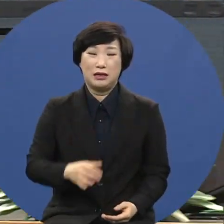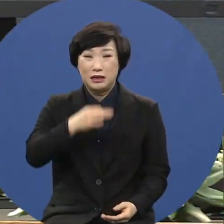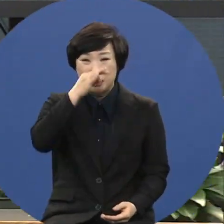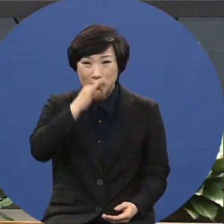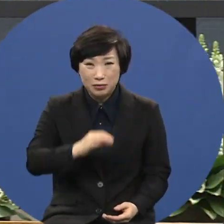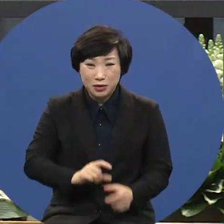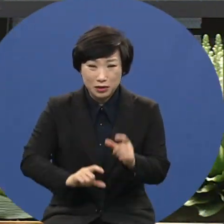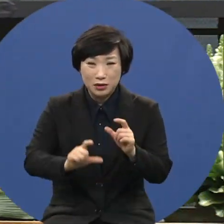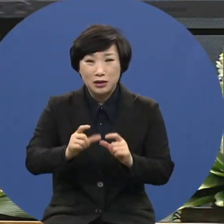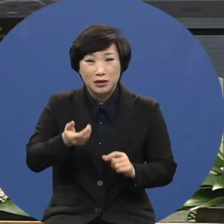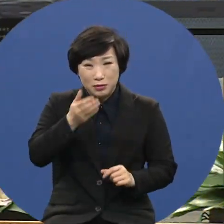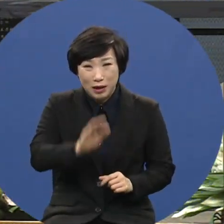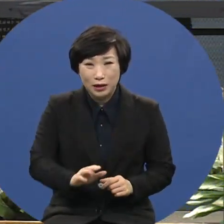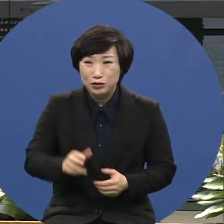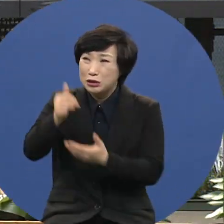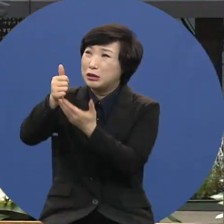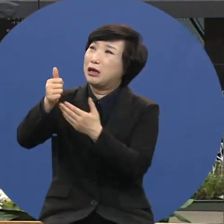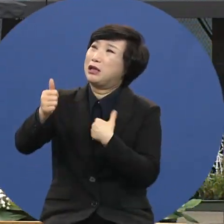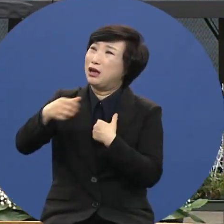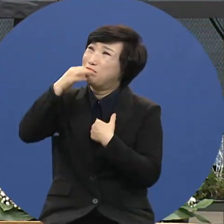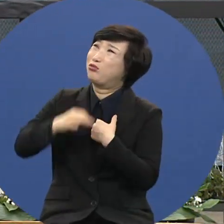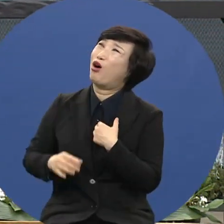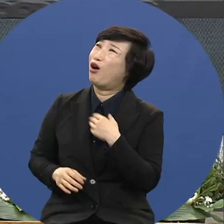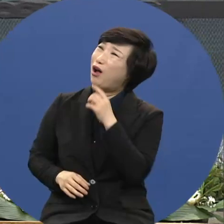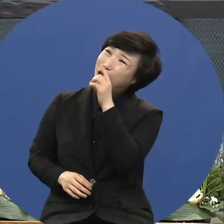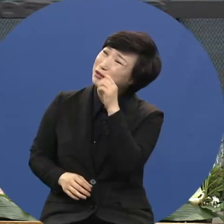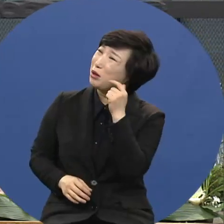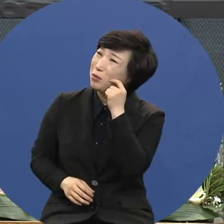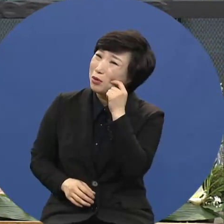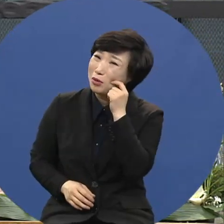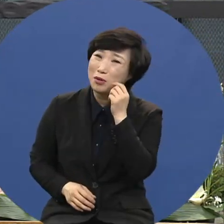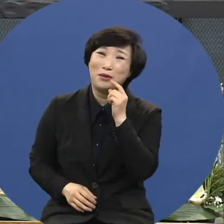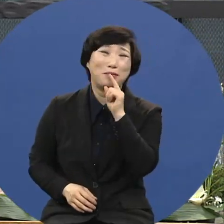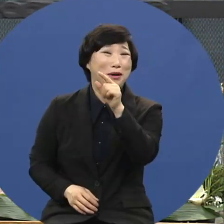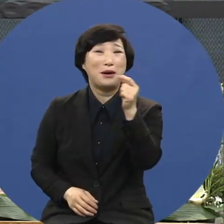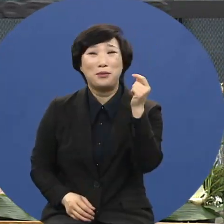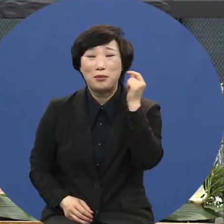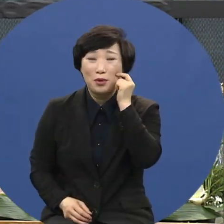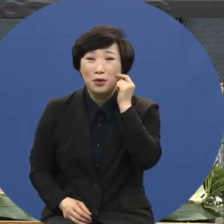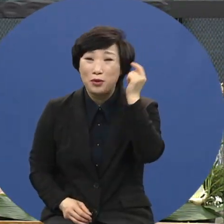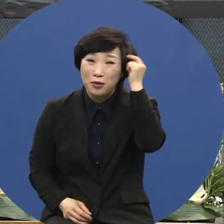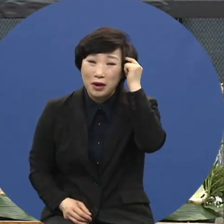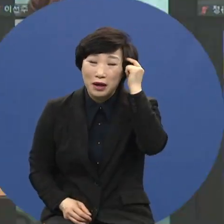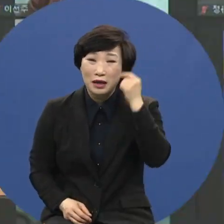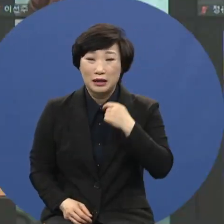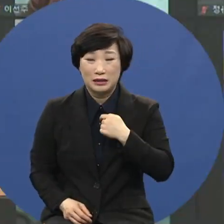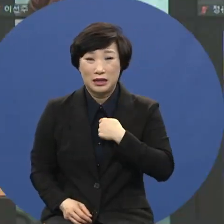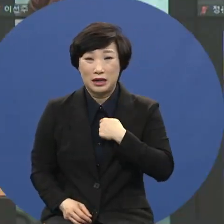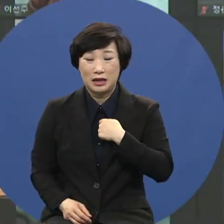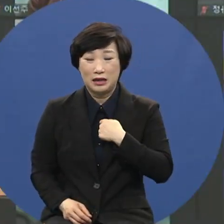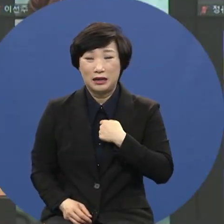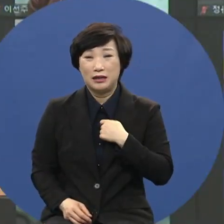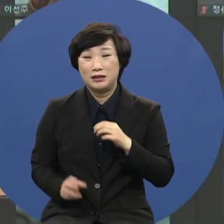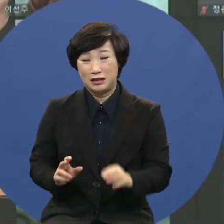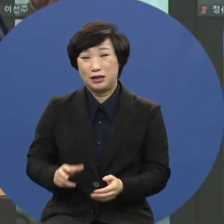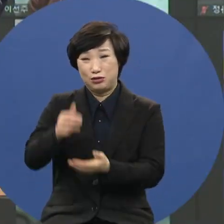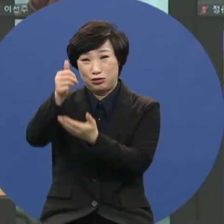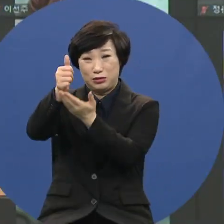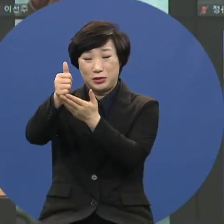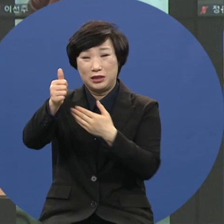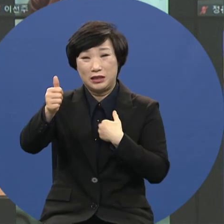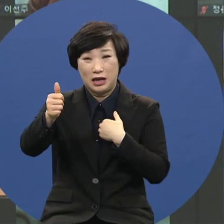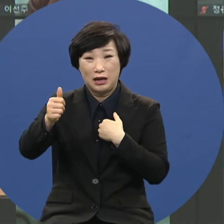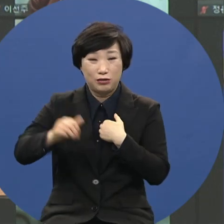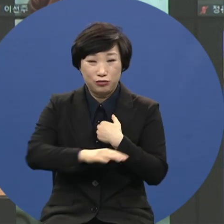힘들지만 주님 앞에는 힘들다고 해서는 안 된다는 거. 왜? 그만큼 주님은